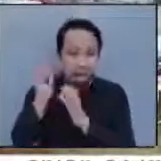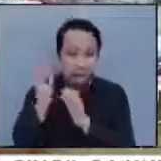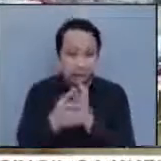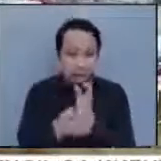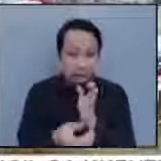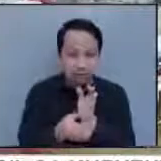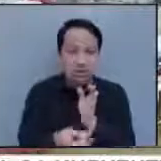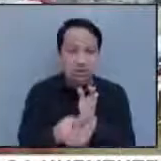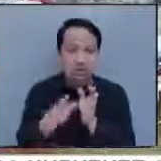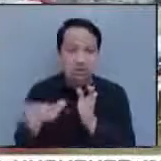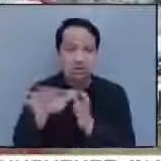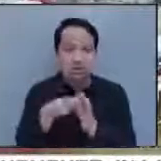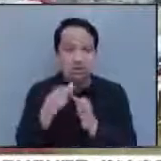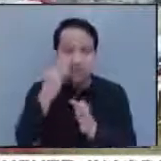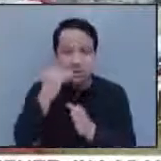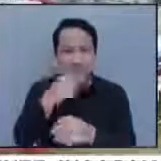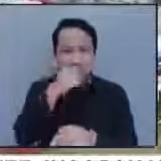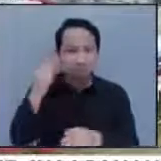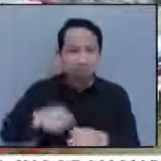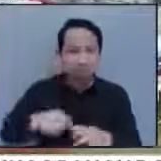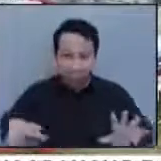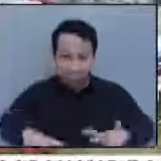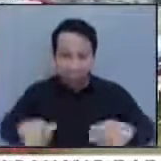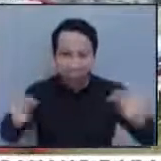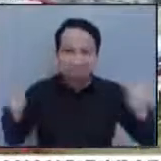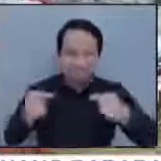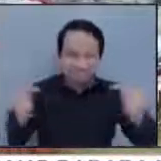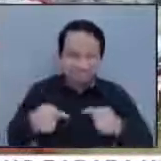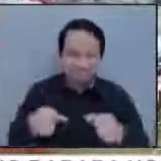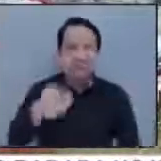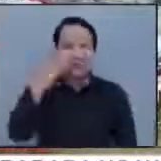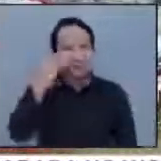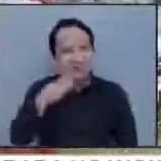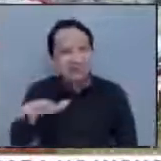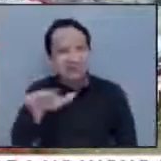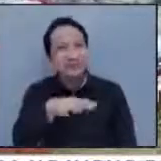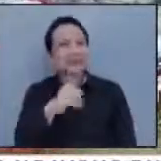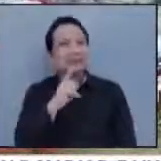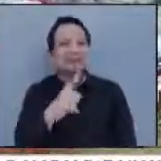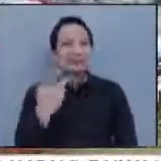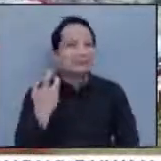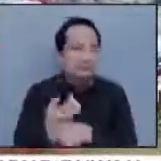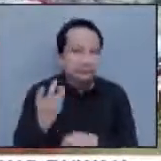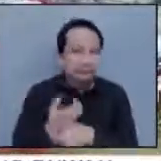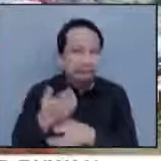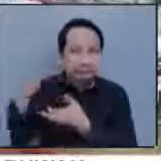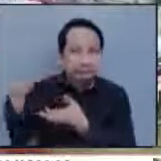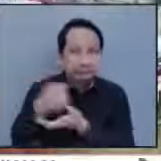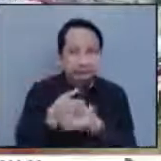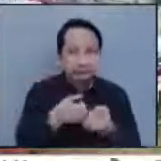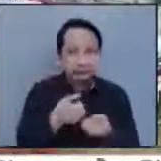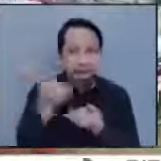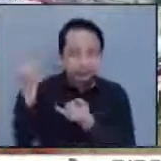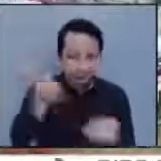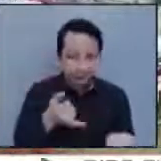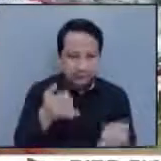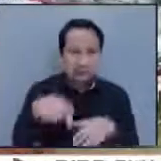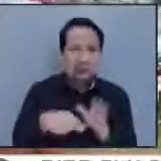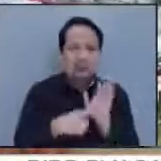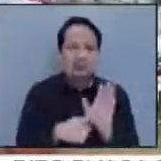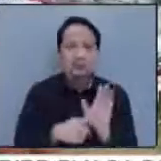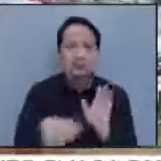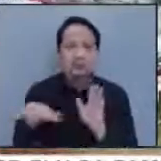sigalot sa pakitan ng Ukraine at Russia dahil nga hanggang sa ngayon ay nahihirapan tayo na mag-import ng